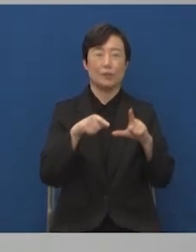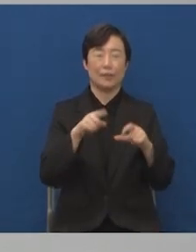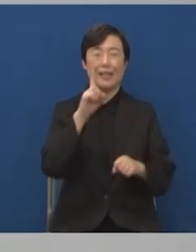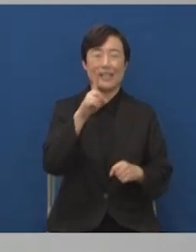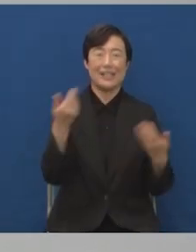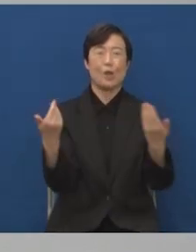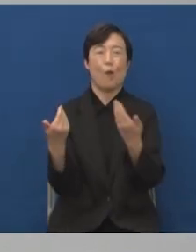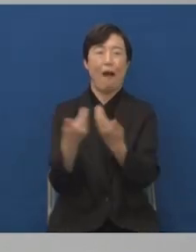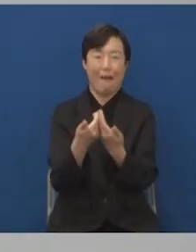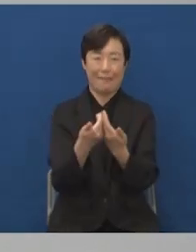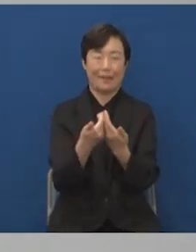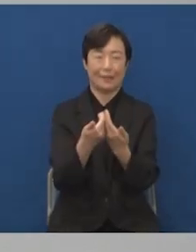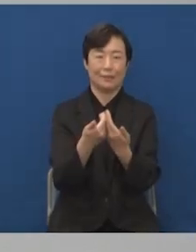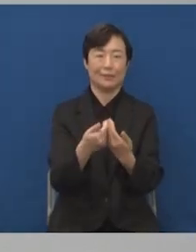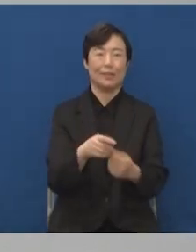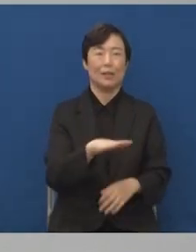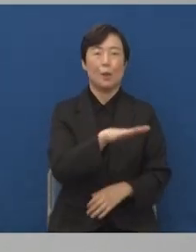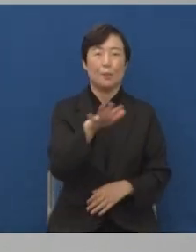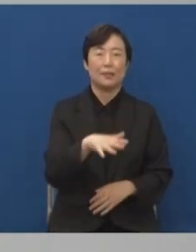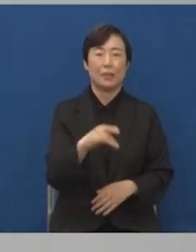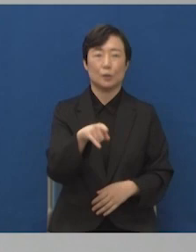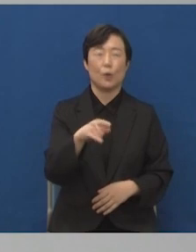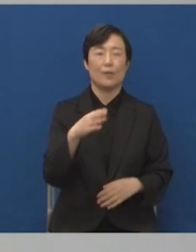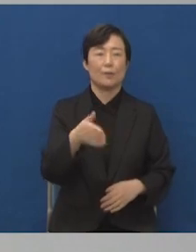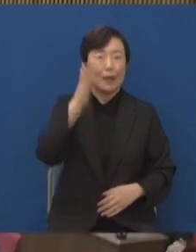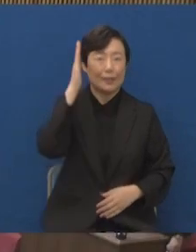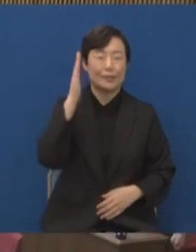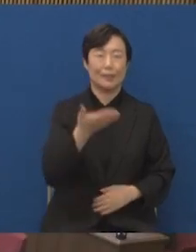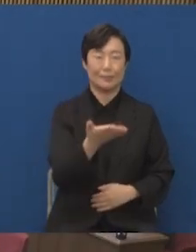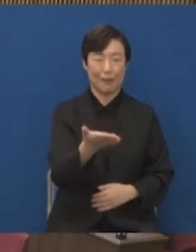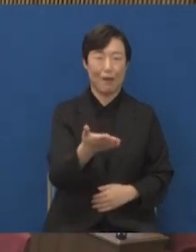することに賛成の方の起立を求めます。